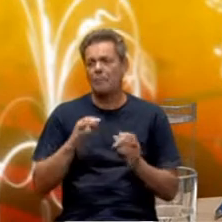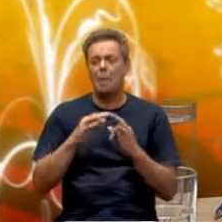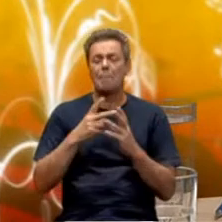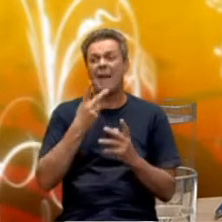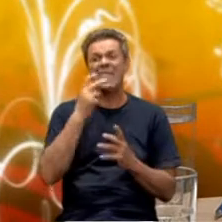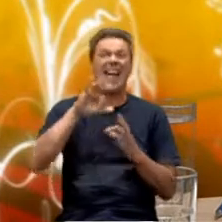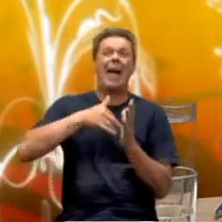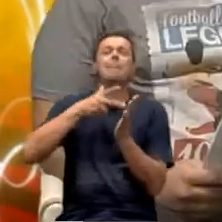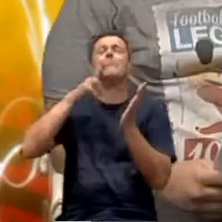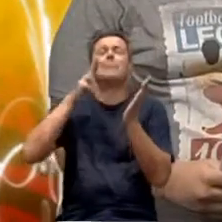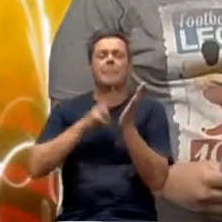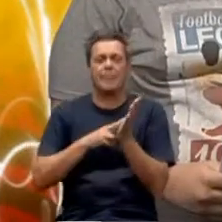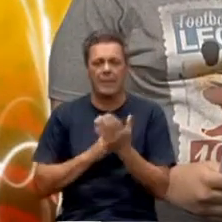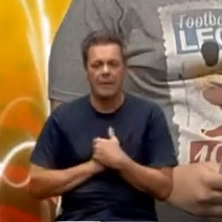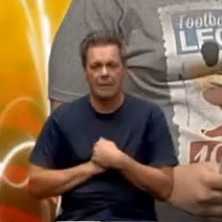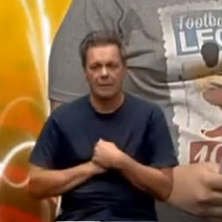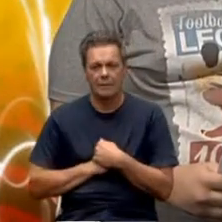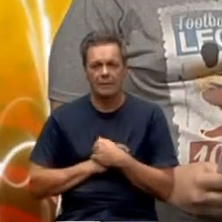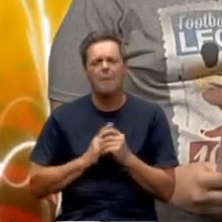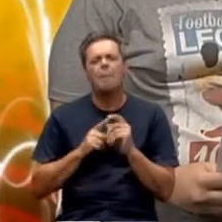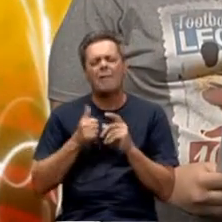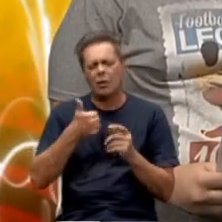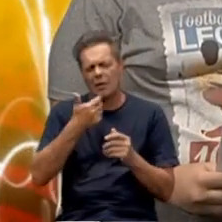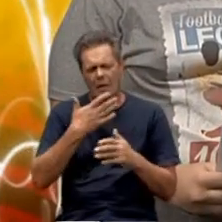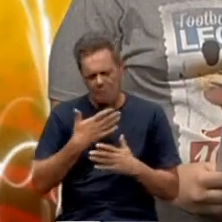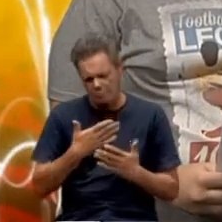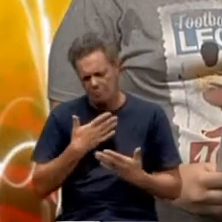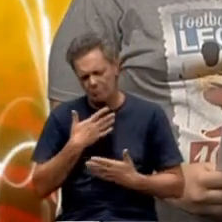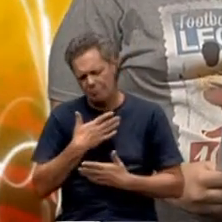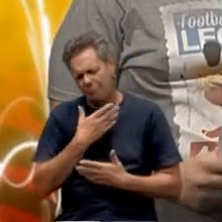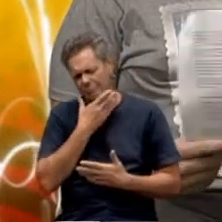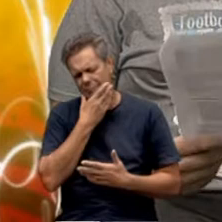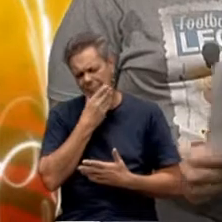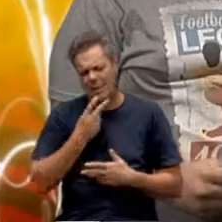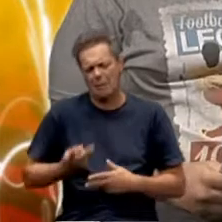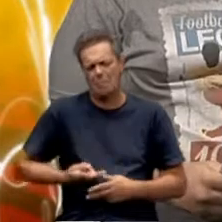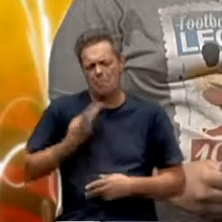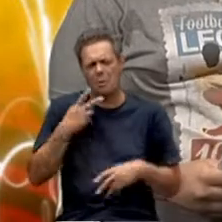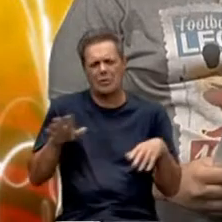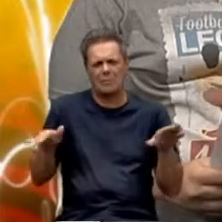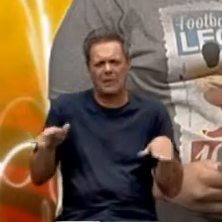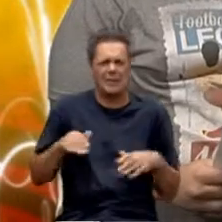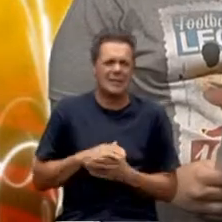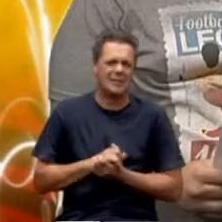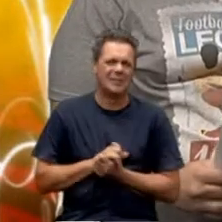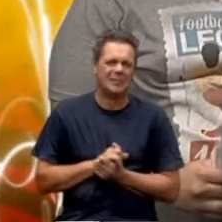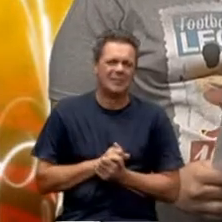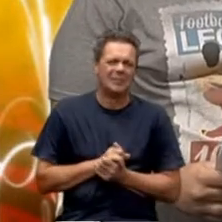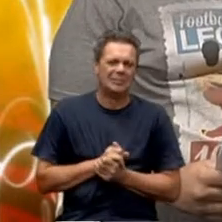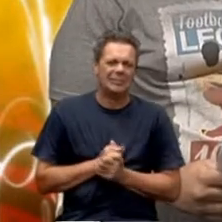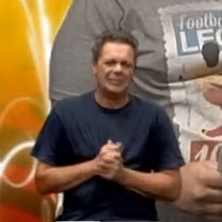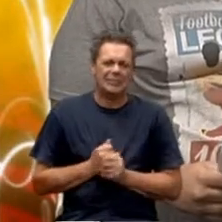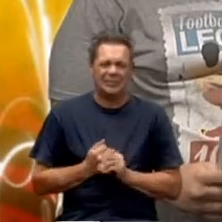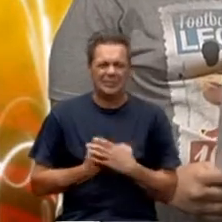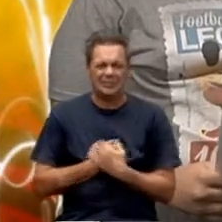slično. Ali Pavijan je jedna ponosna ptica, jel do? Majmun, ali isto ponosan. Gle mene, ali dobro, znam